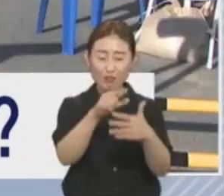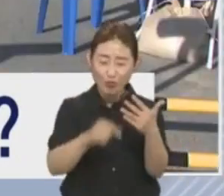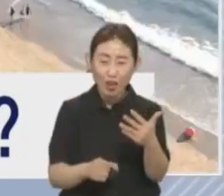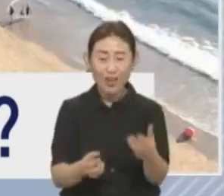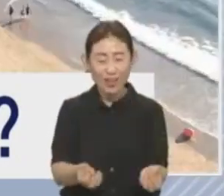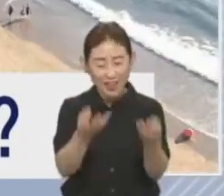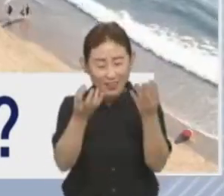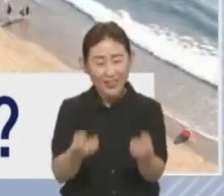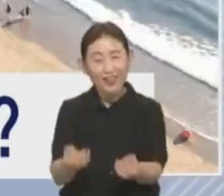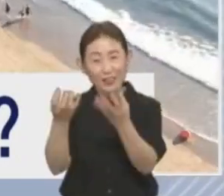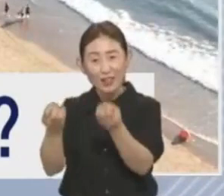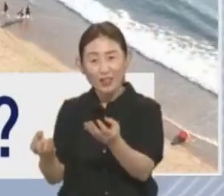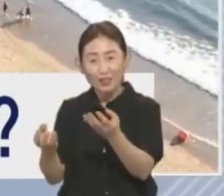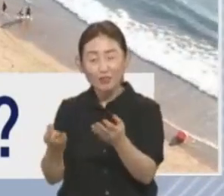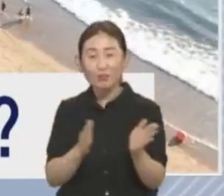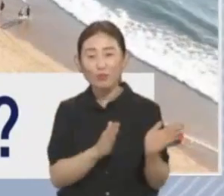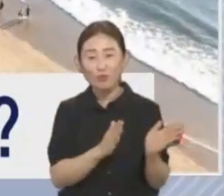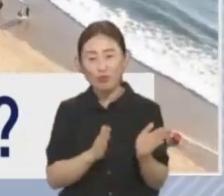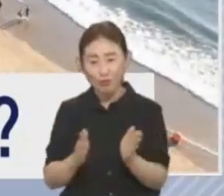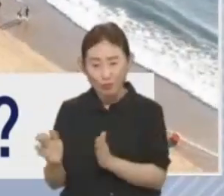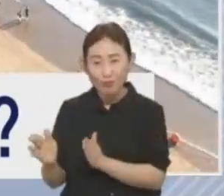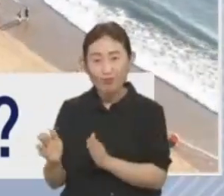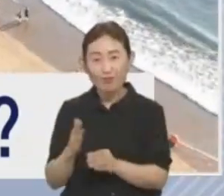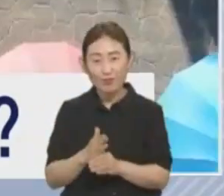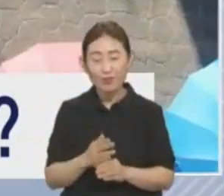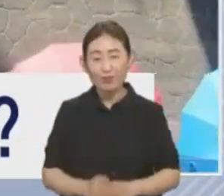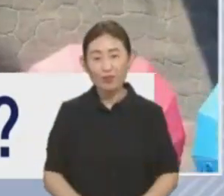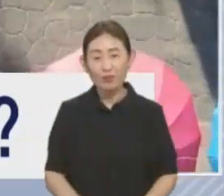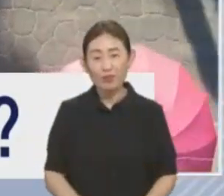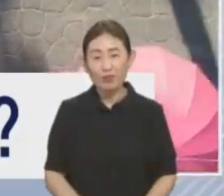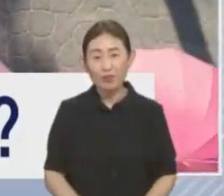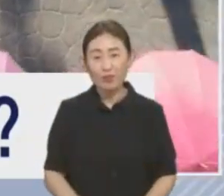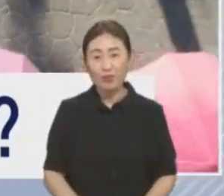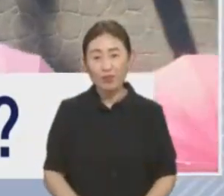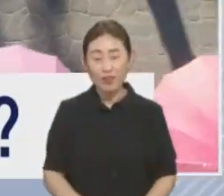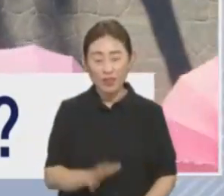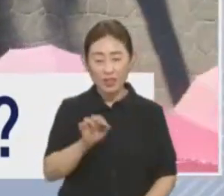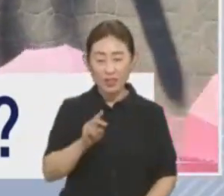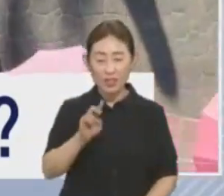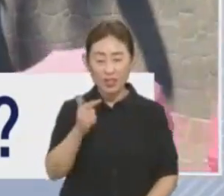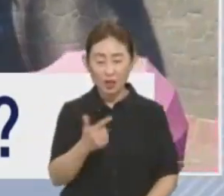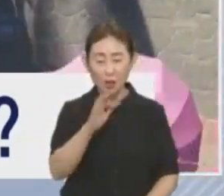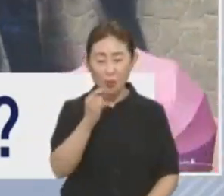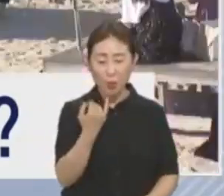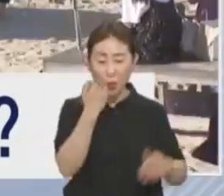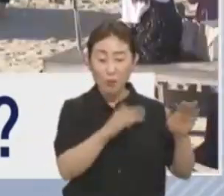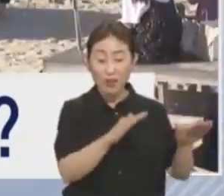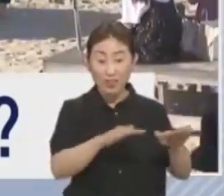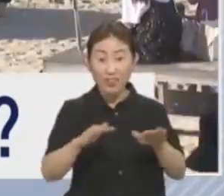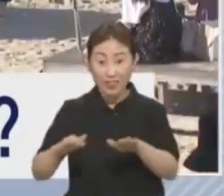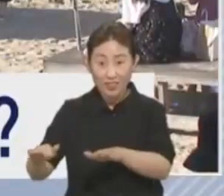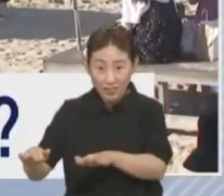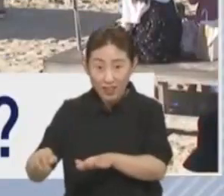수 있는 그러한 행사를 준비하고 있고요. 또 연포 해수욕장의 경우에는